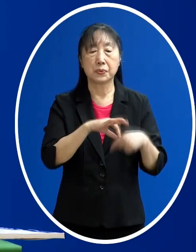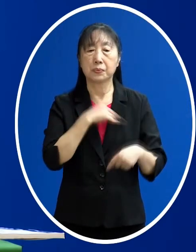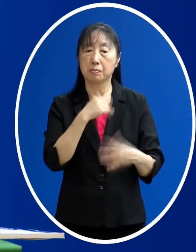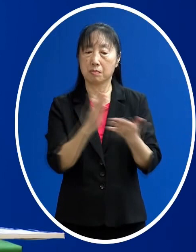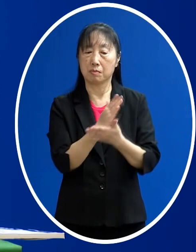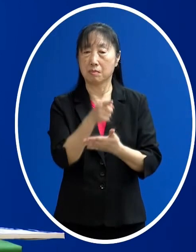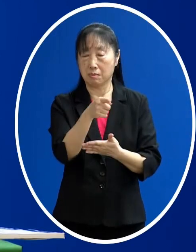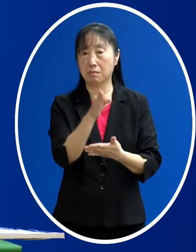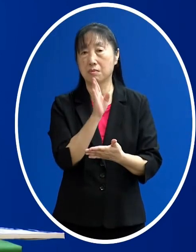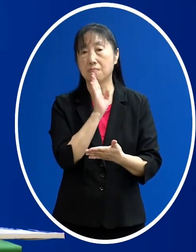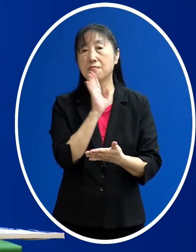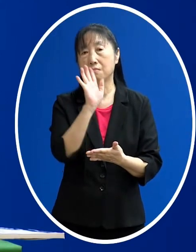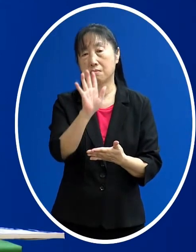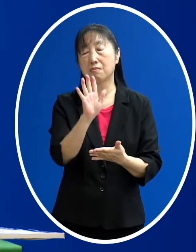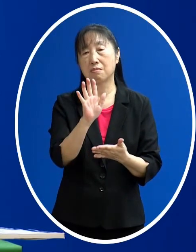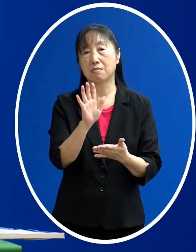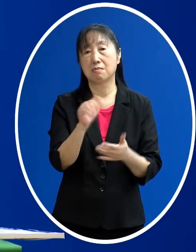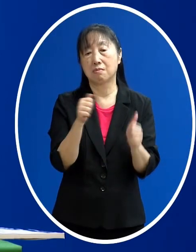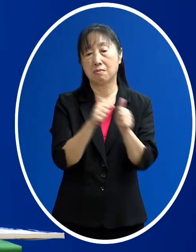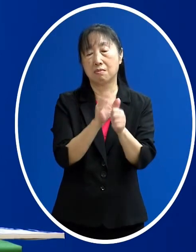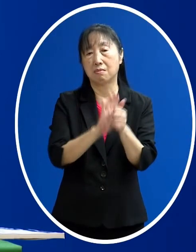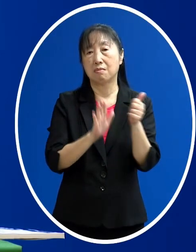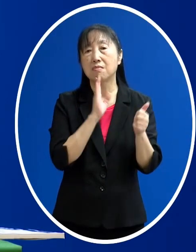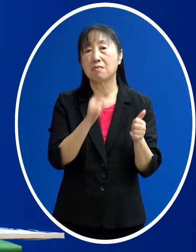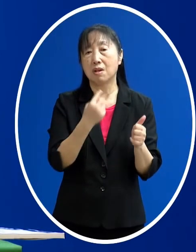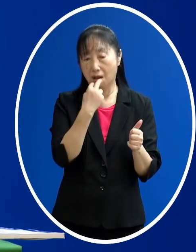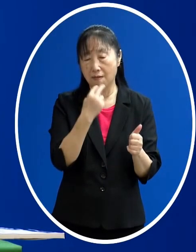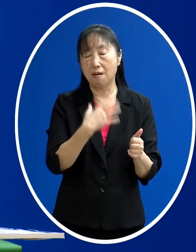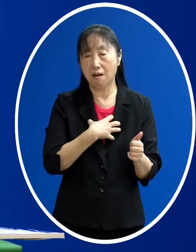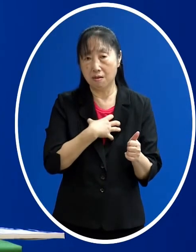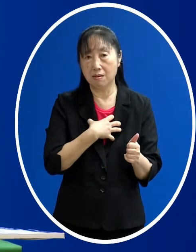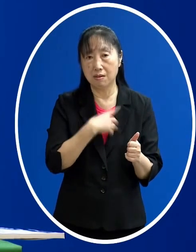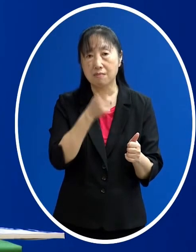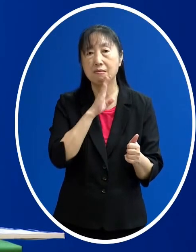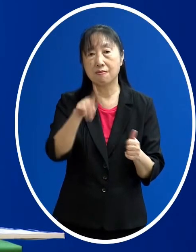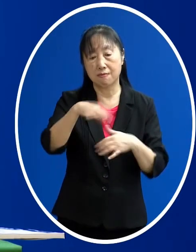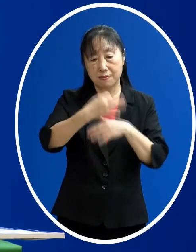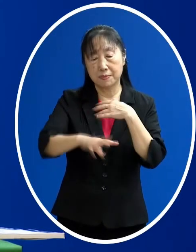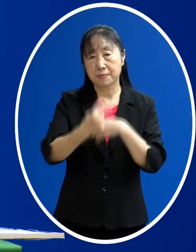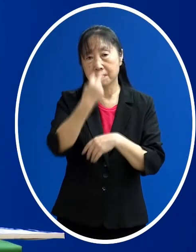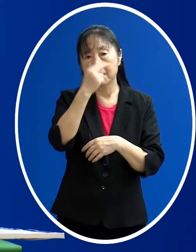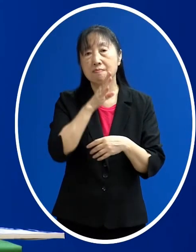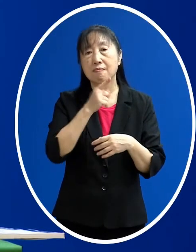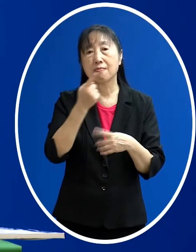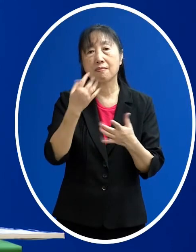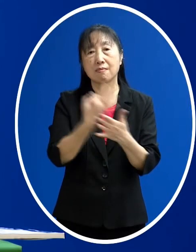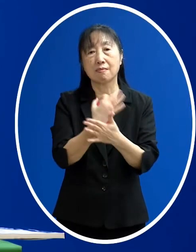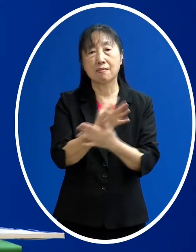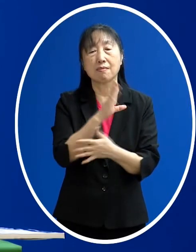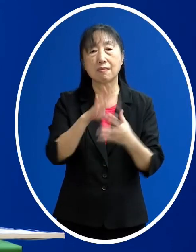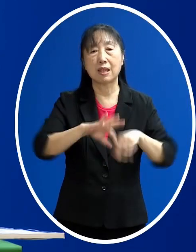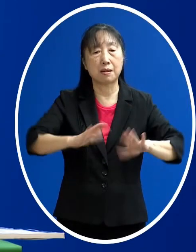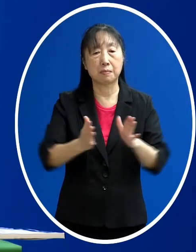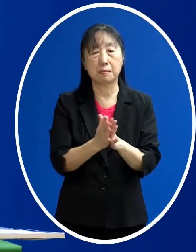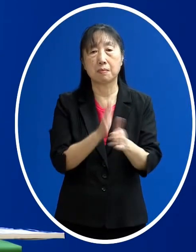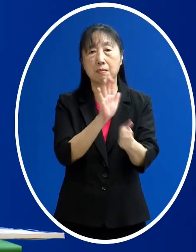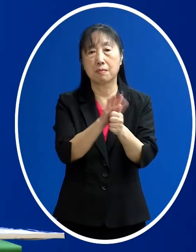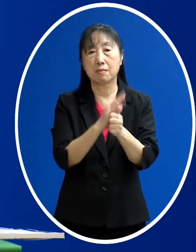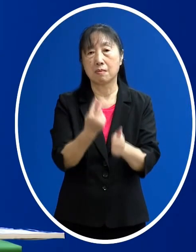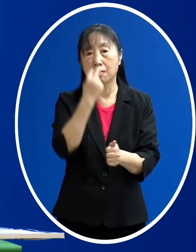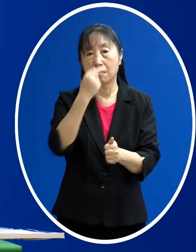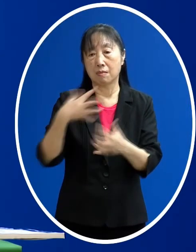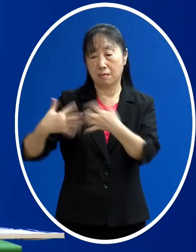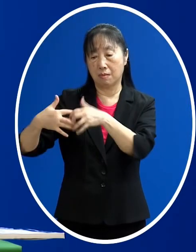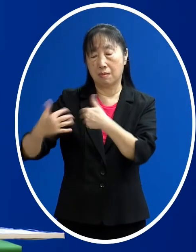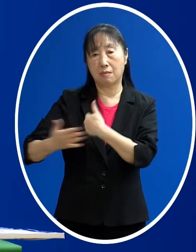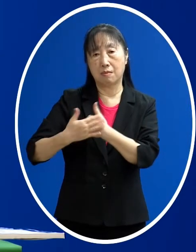断为哮吼症。那这个哮吼症因为已经到这个严重缺氧的一个情形，所以有紧急插管接呼吸器，然后入